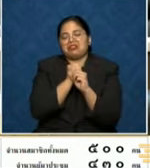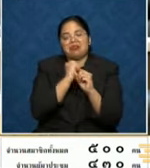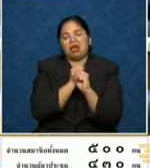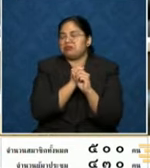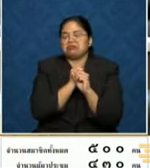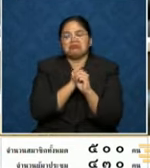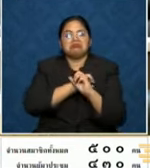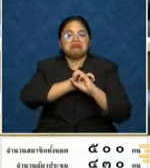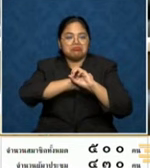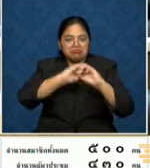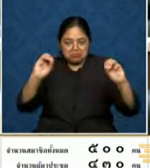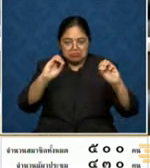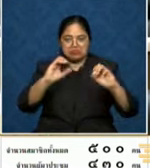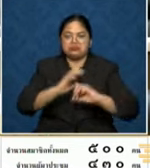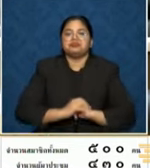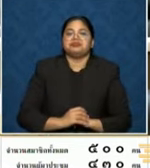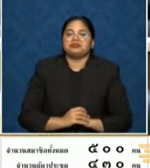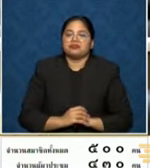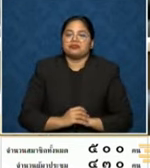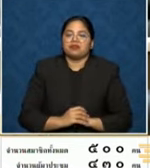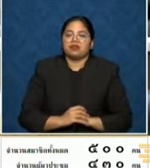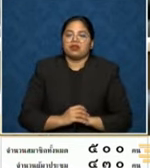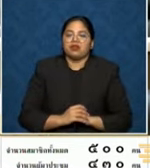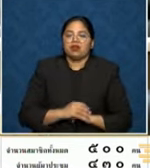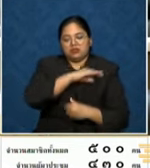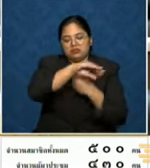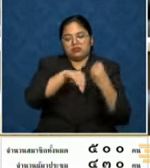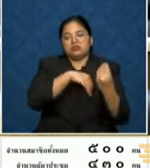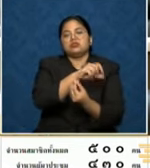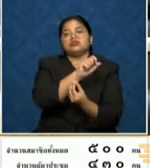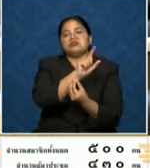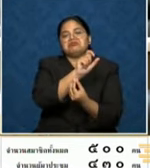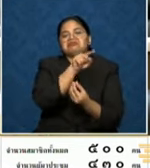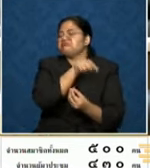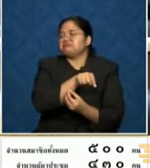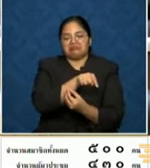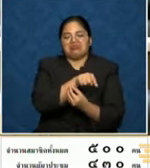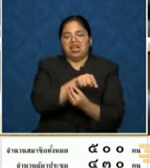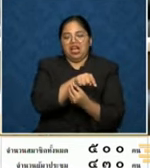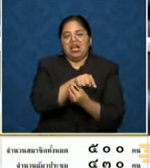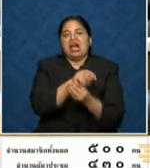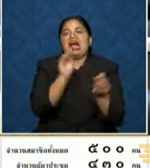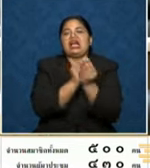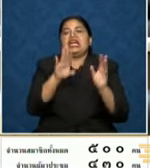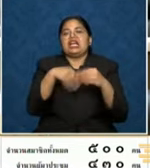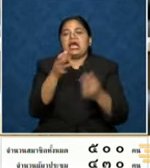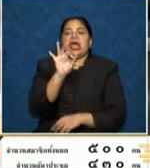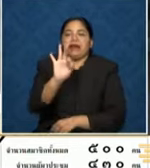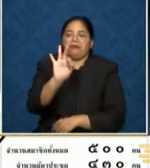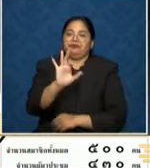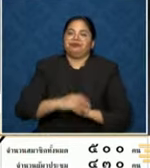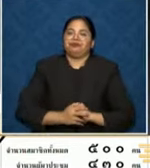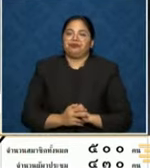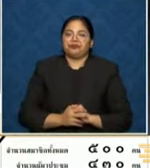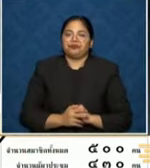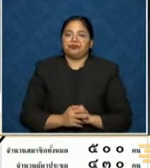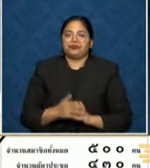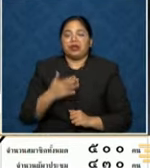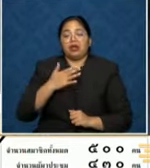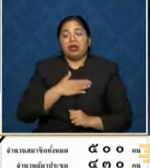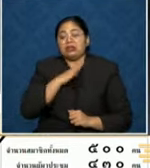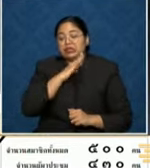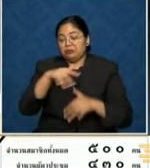ยครับท่านประธานครับเพราะฉะนั้นเนี่ยในภาคธุรกิจผมให้เกรดในฐานะครูนะครับ F ครับในภาคประชาชน